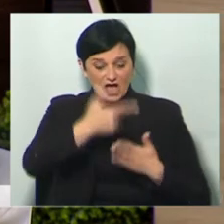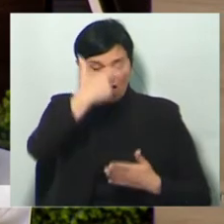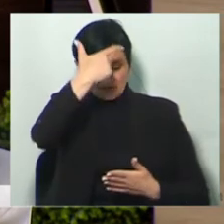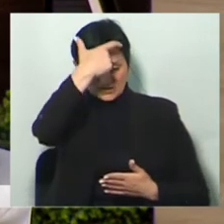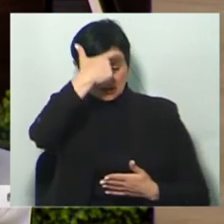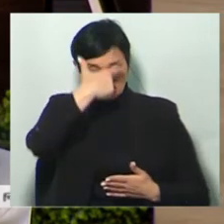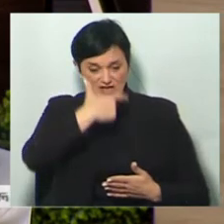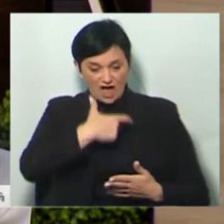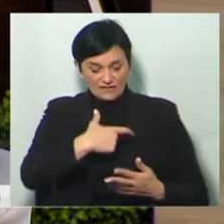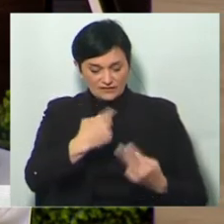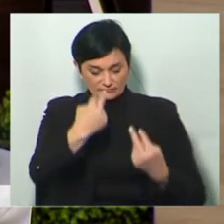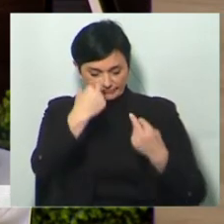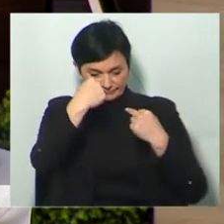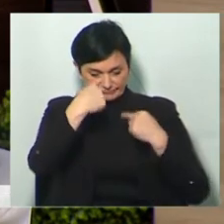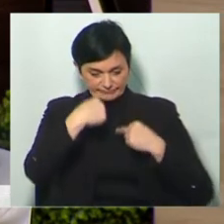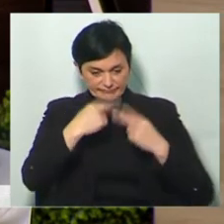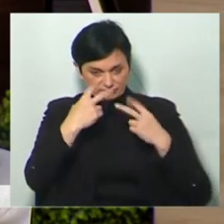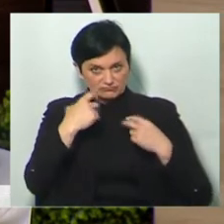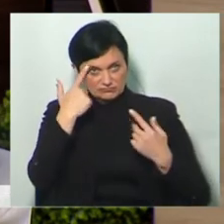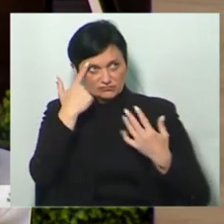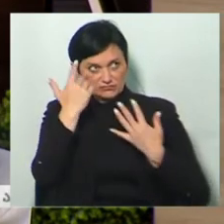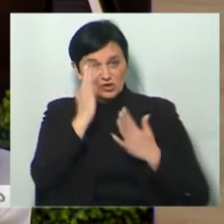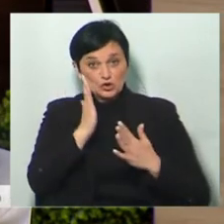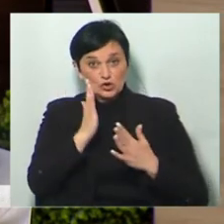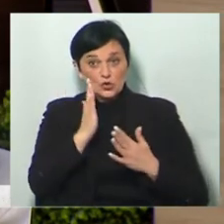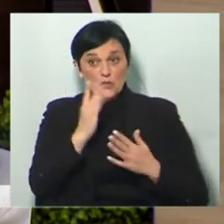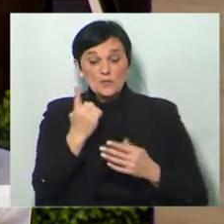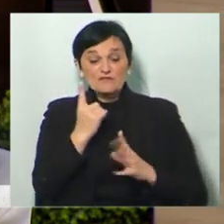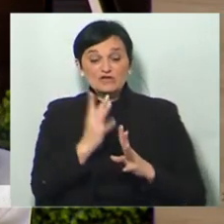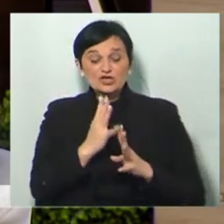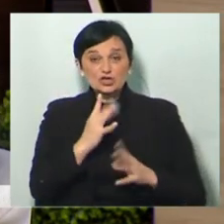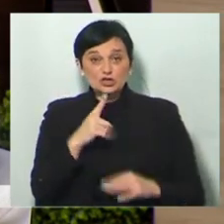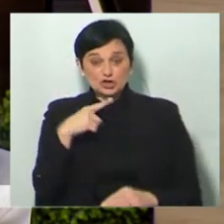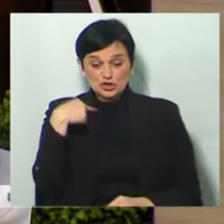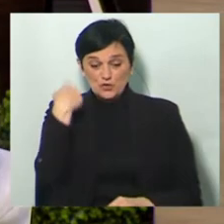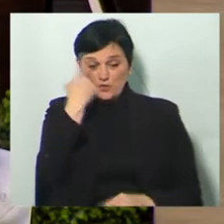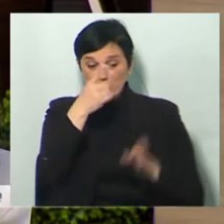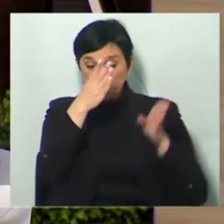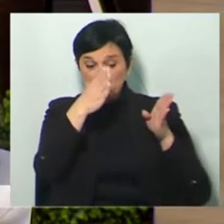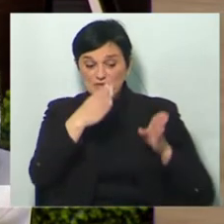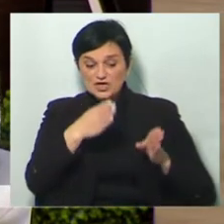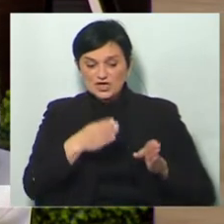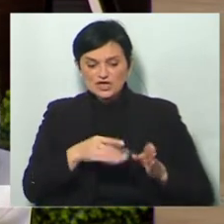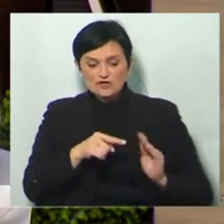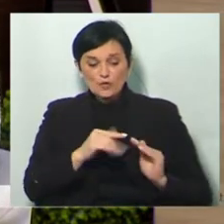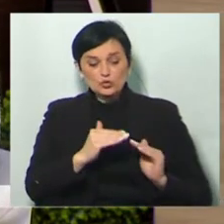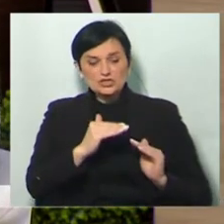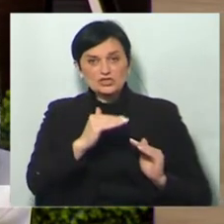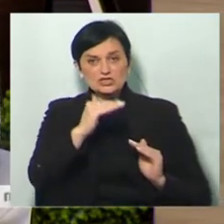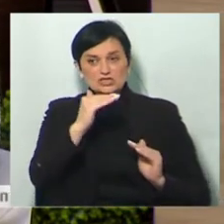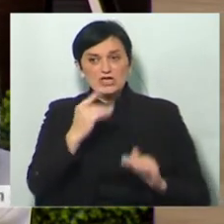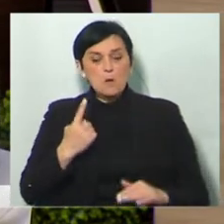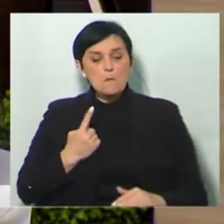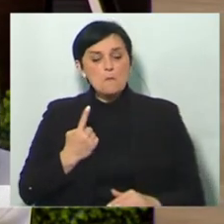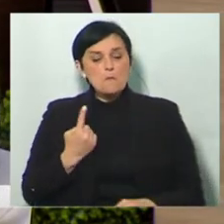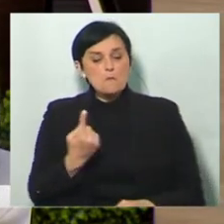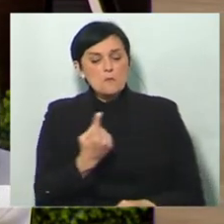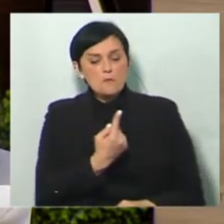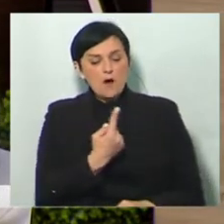მოუწევსო. პირველ რიგში პიროვნულის დისთვის ეს მარტოობის მომენტები